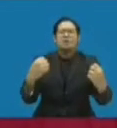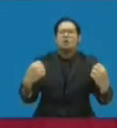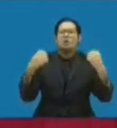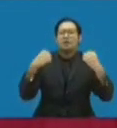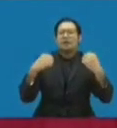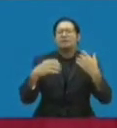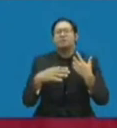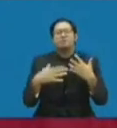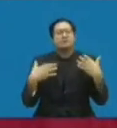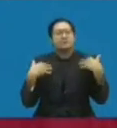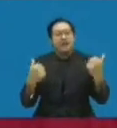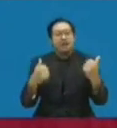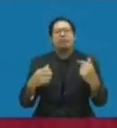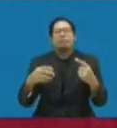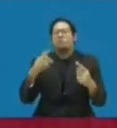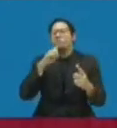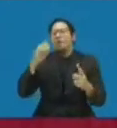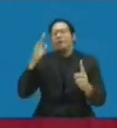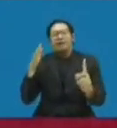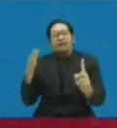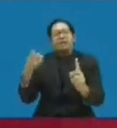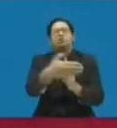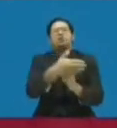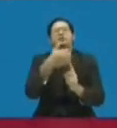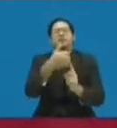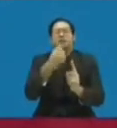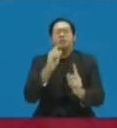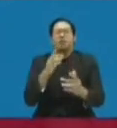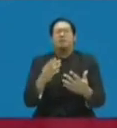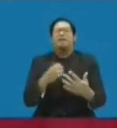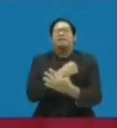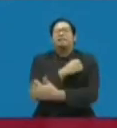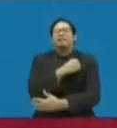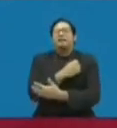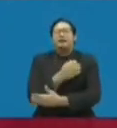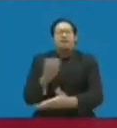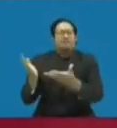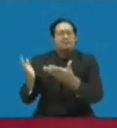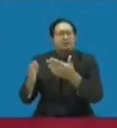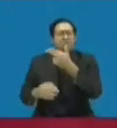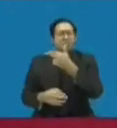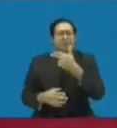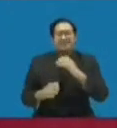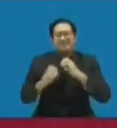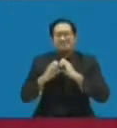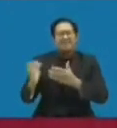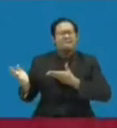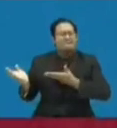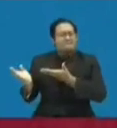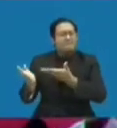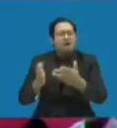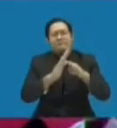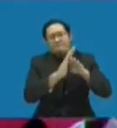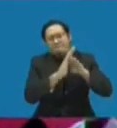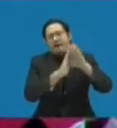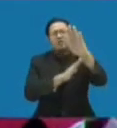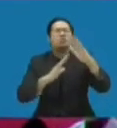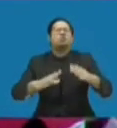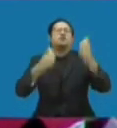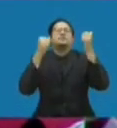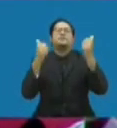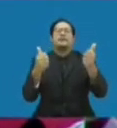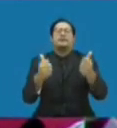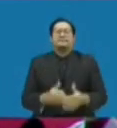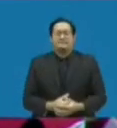oleh Tuhan Yang Maha Esa agar bisa membawa negara yang kita cintai Indonesia semakin maju dan sukses